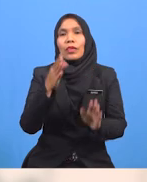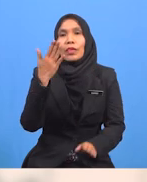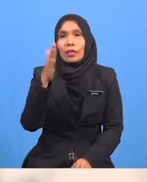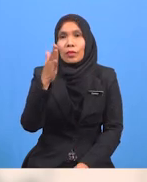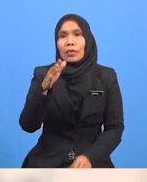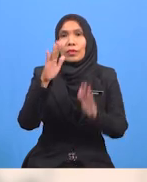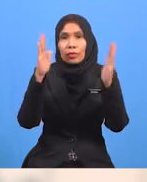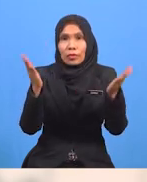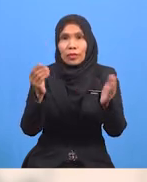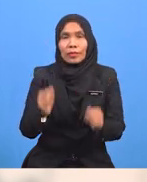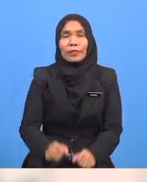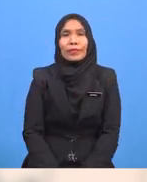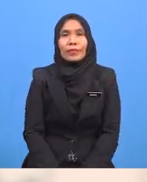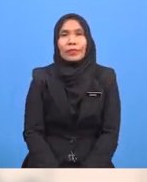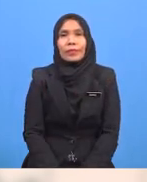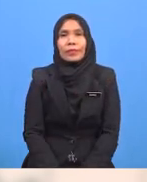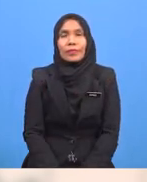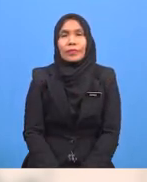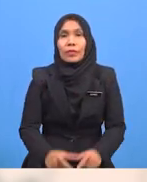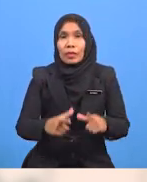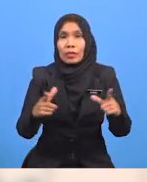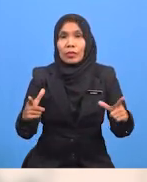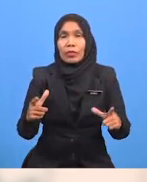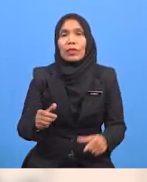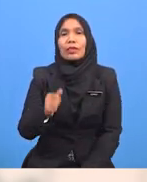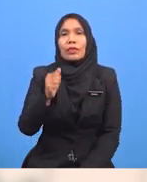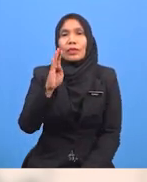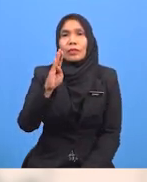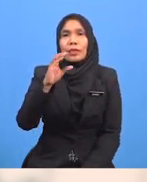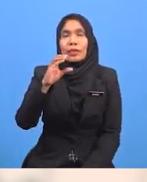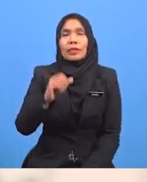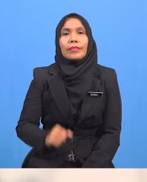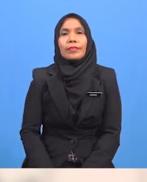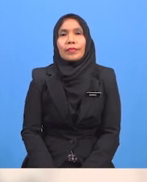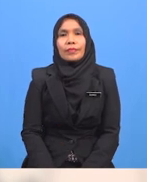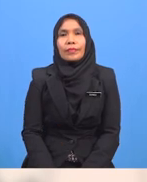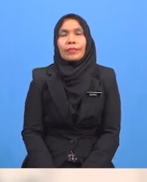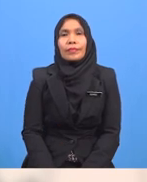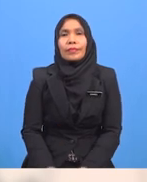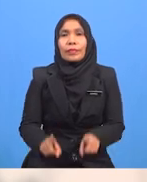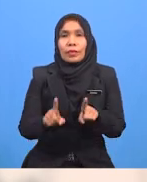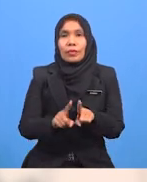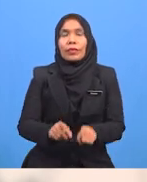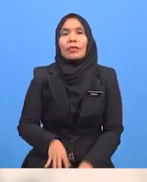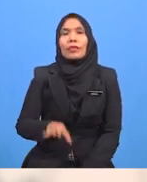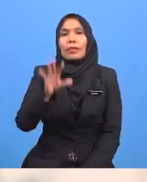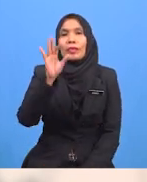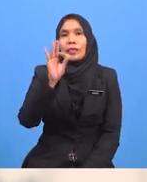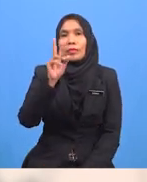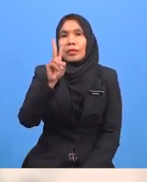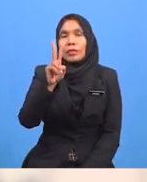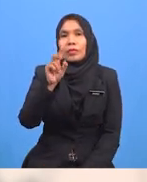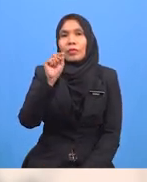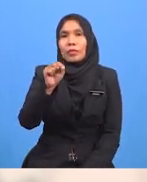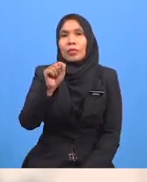kurungan Maka luas segitiga eb-ci elah 92 perpuluhan